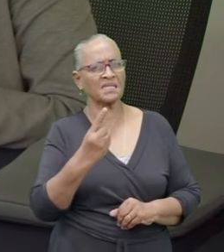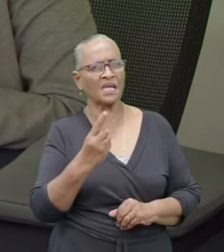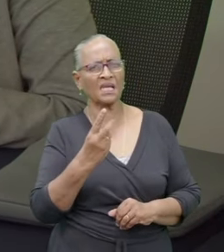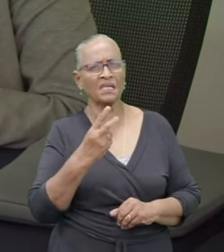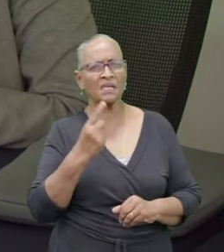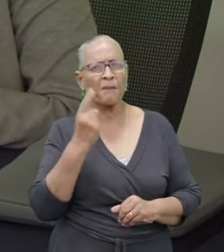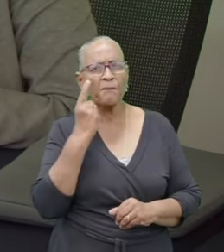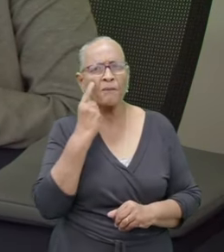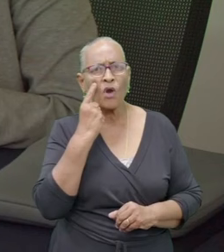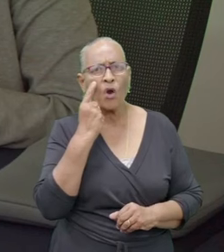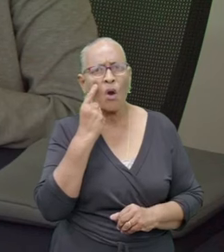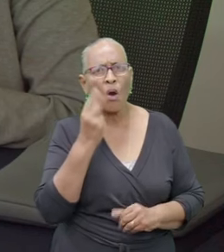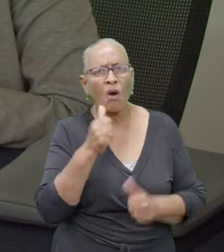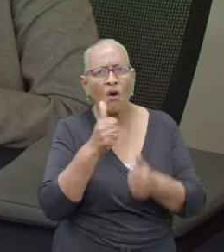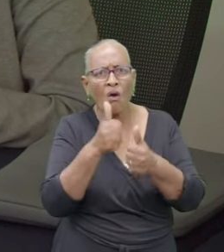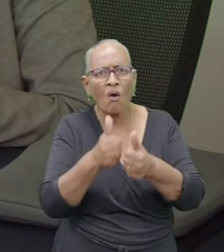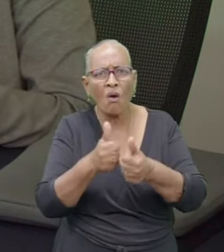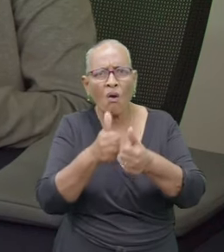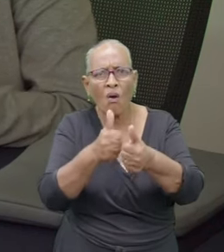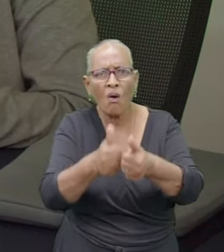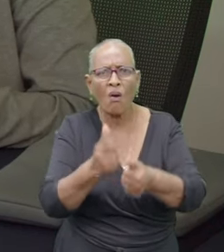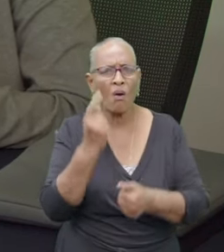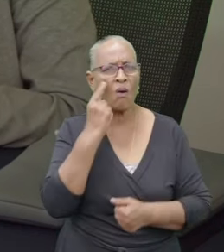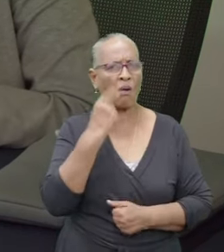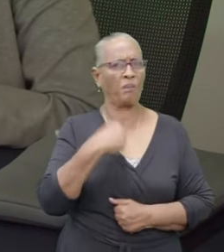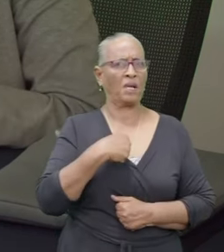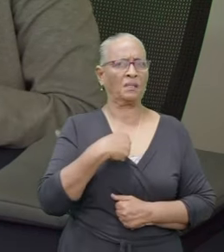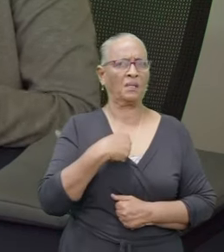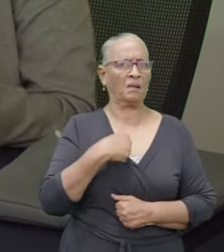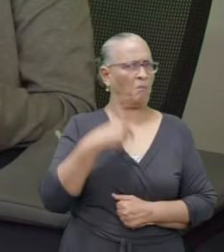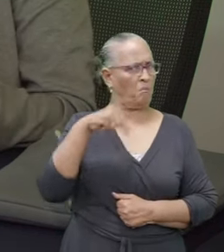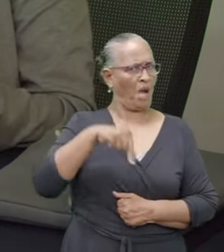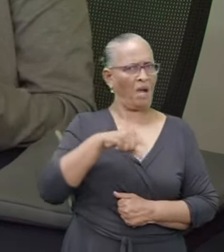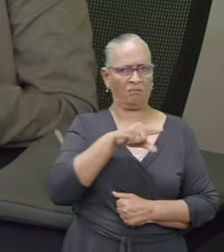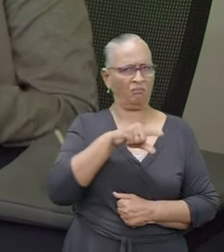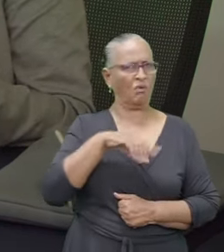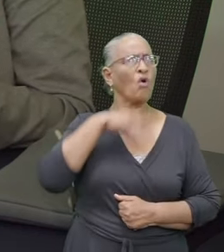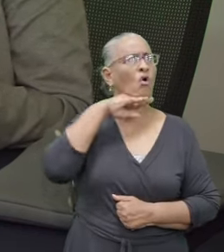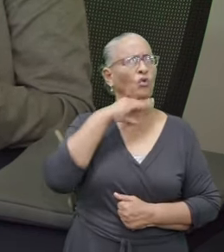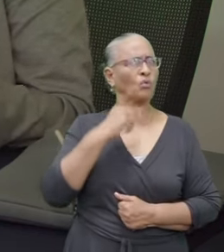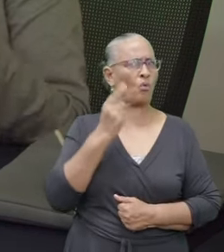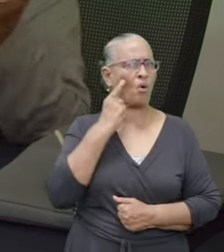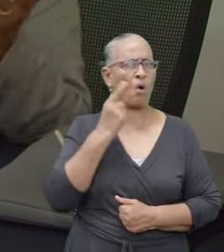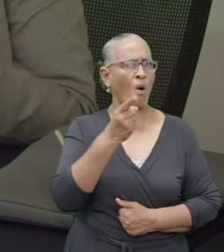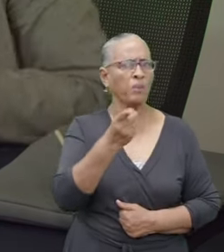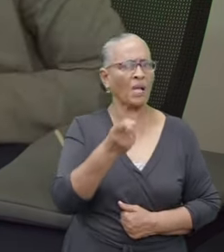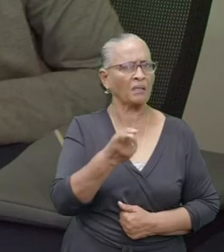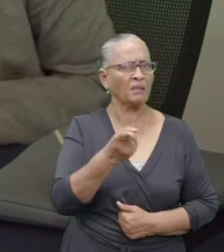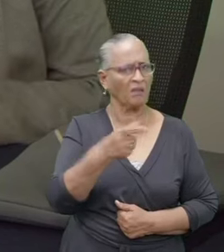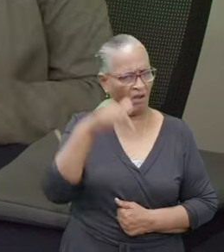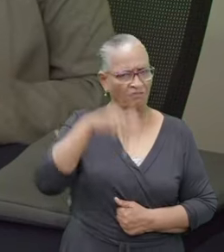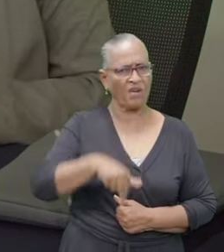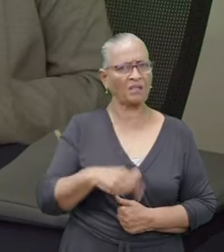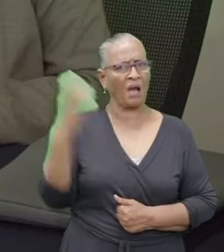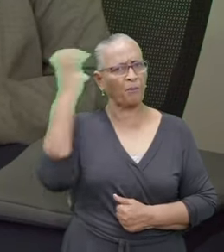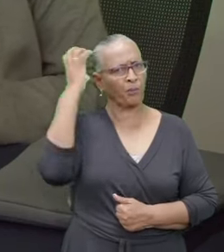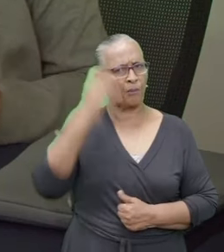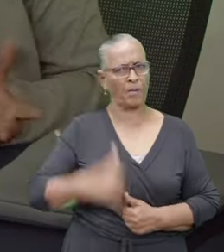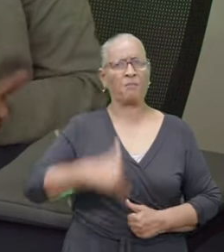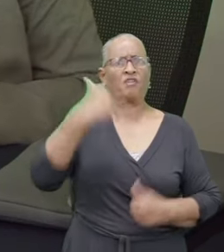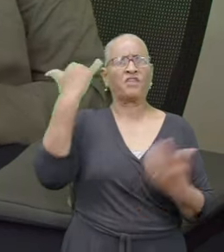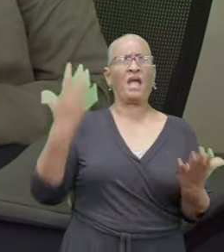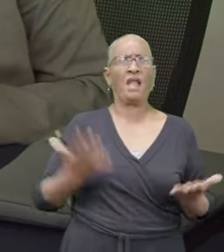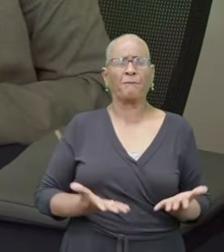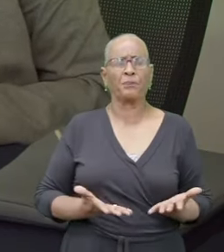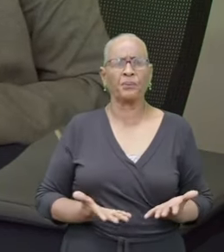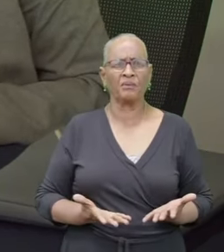de zaken. Maar blijkbaar is die nauwlettendheid onvoldoende, want we zitten met toch heel veel problemen. Vandaar ook dat ze vandaag op straat zijn.